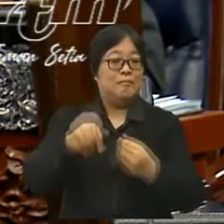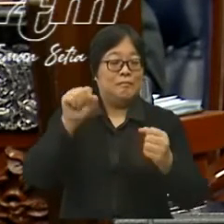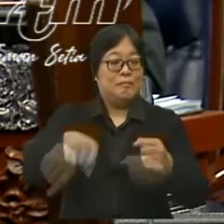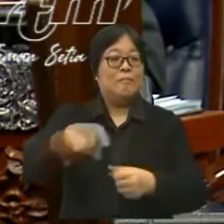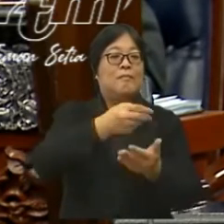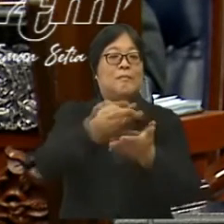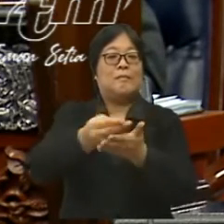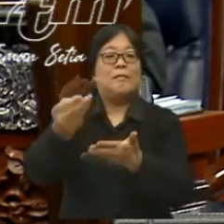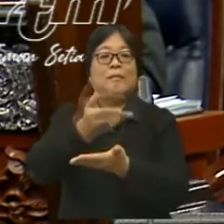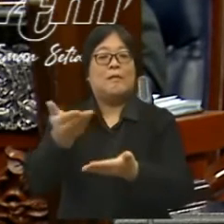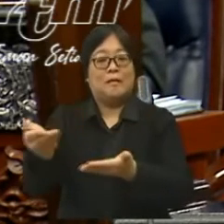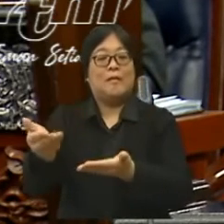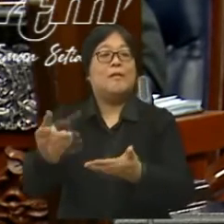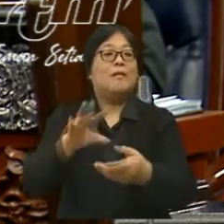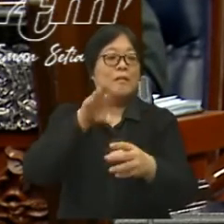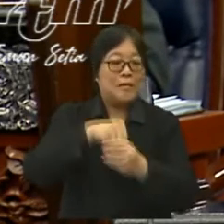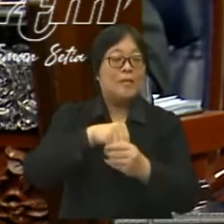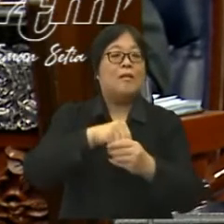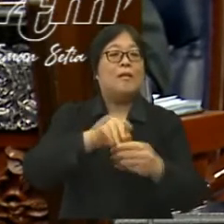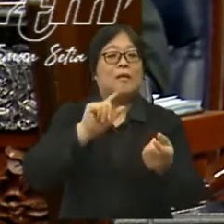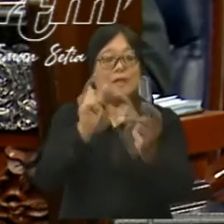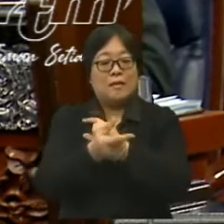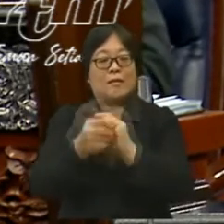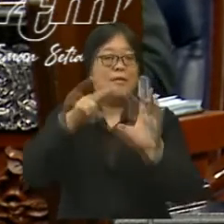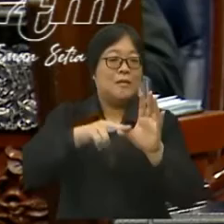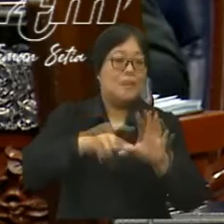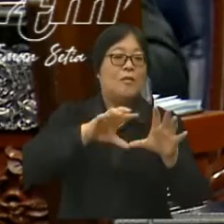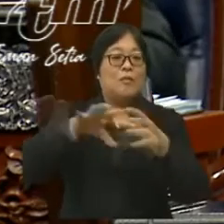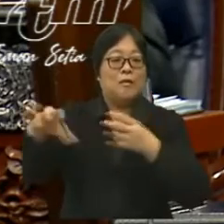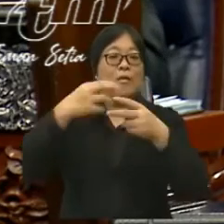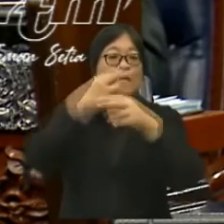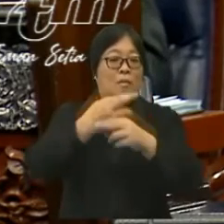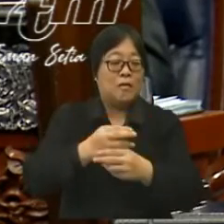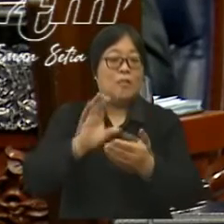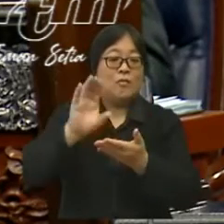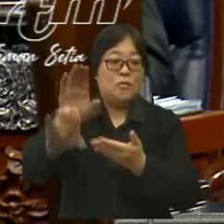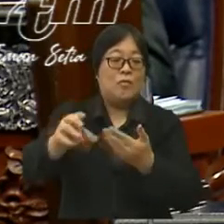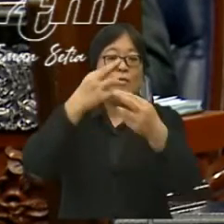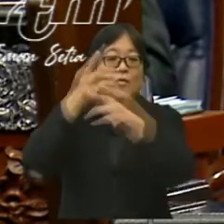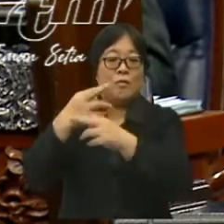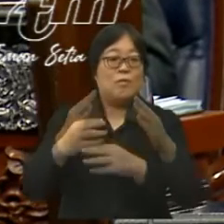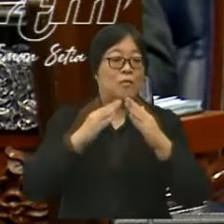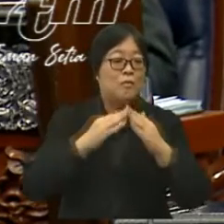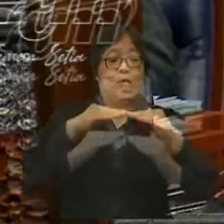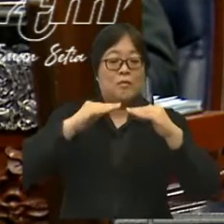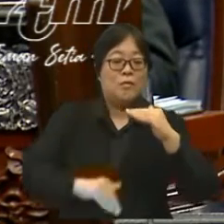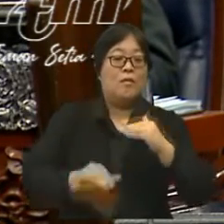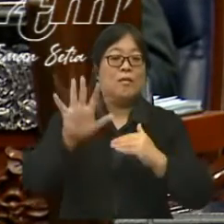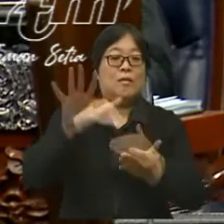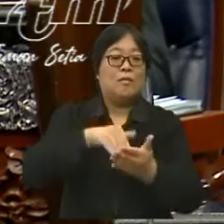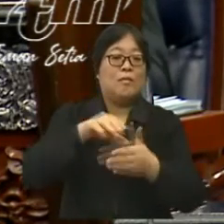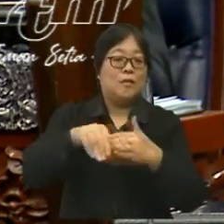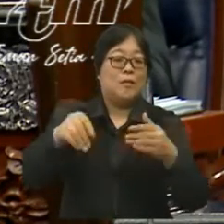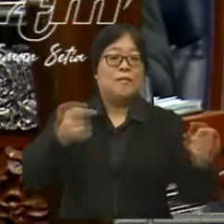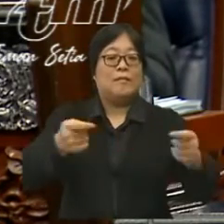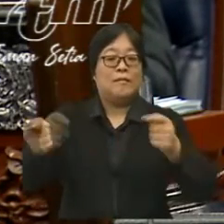mangsa membeli keperluan-keperluan asas termasuk menggantikan perabot yang telah rosak, sumbangan pembaikan rumah secara tunai bagi kerosakan rumah kurang dari